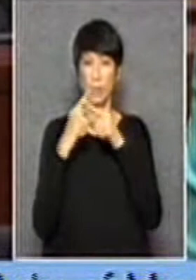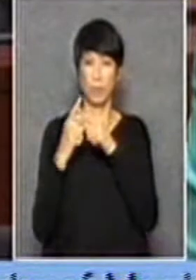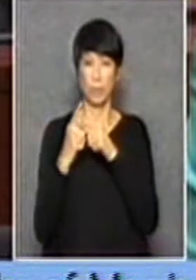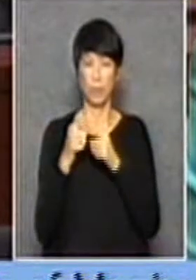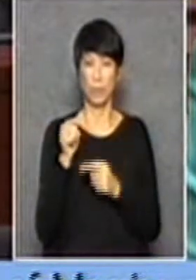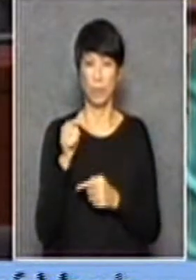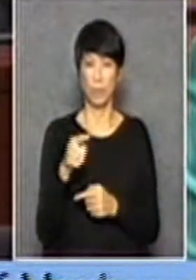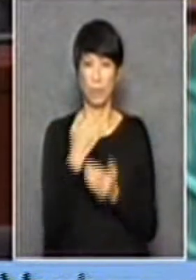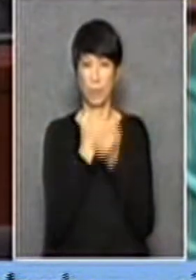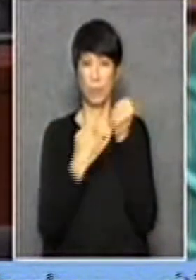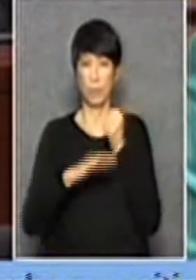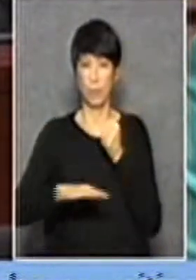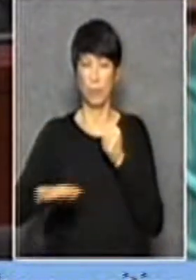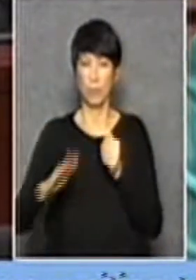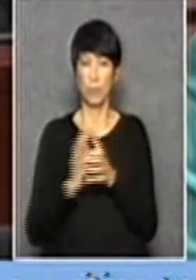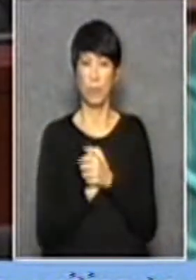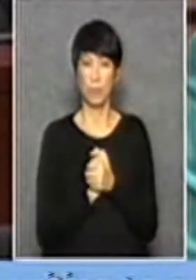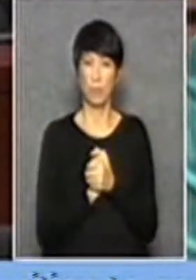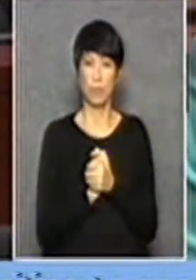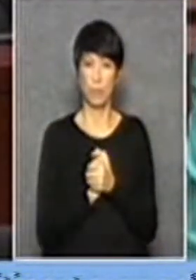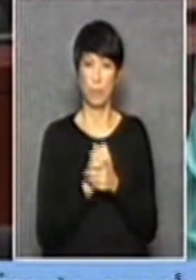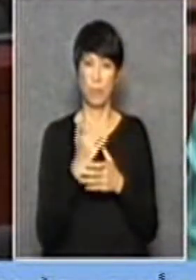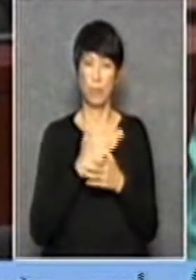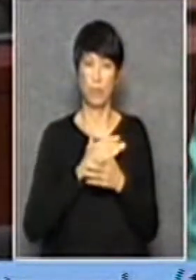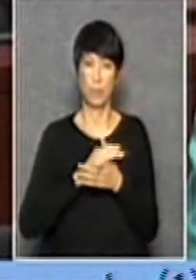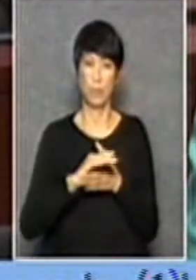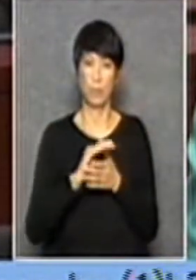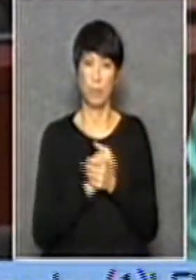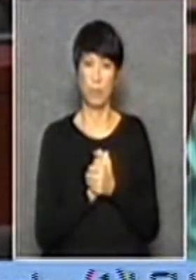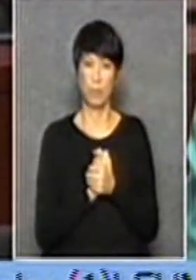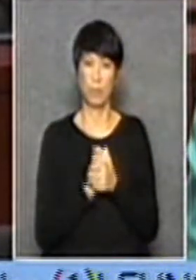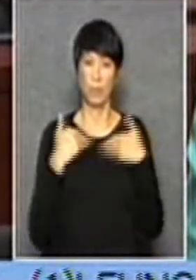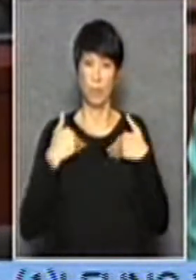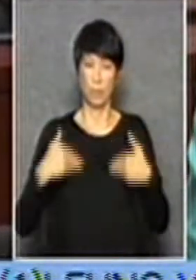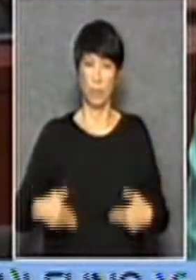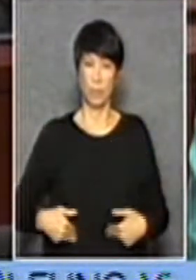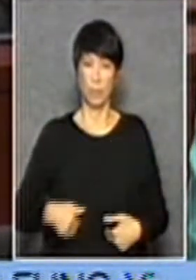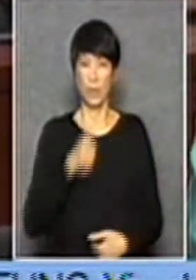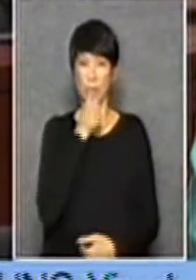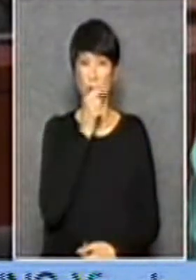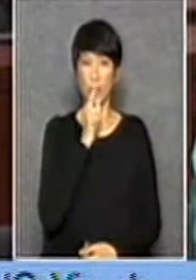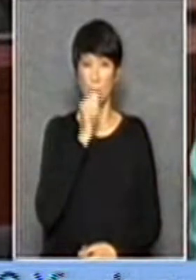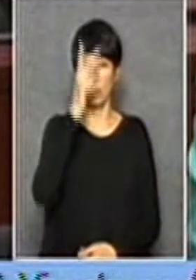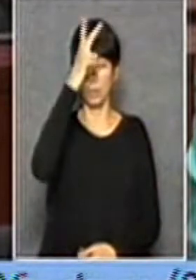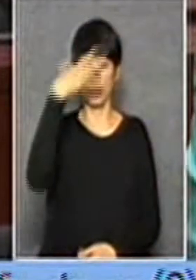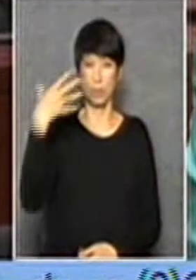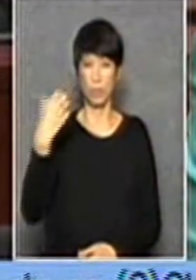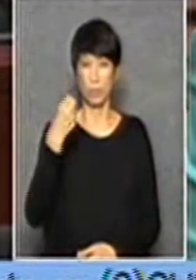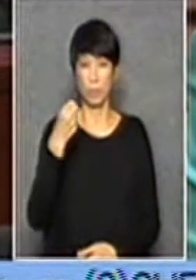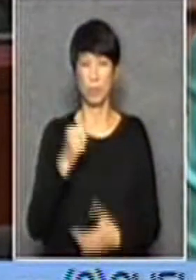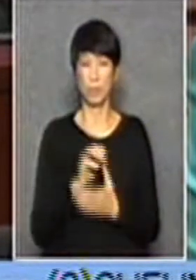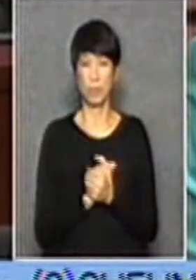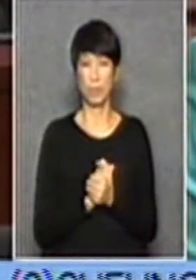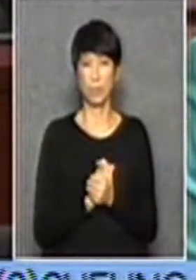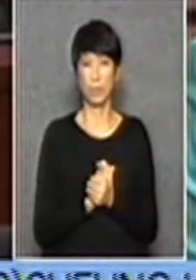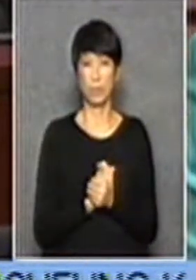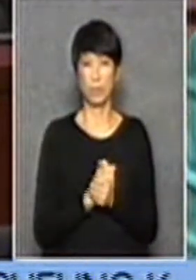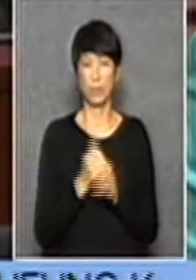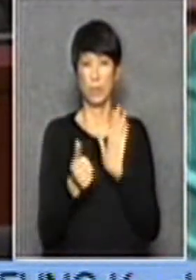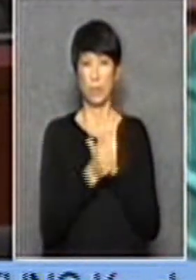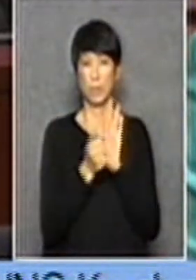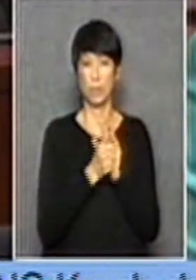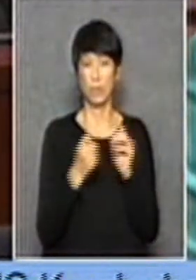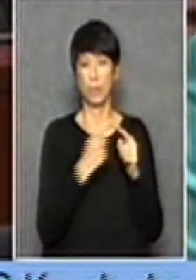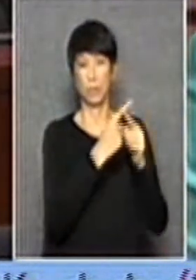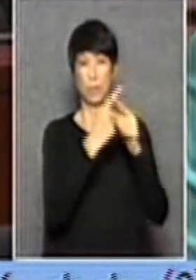庭的子女，所以身為父母官的政府是有責任為每一個